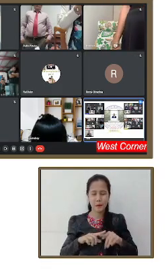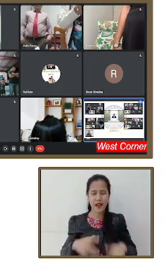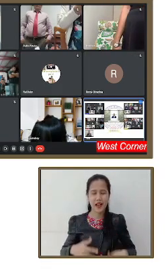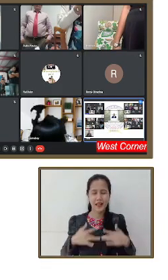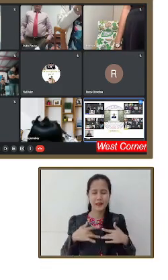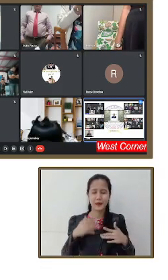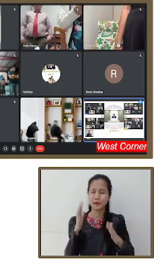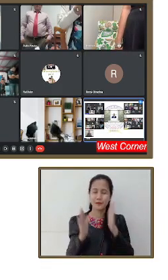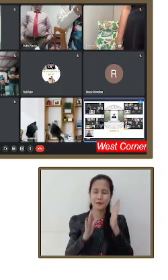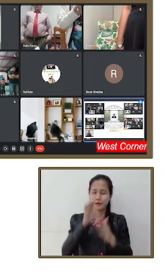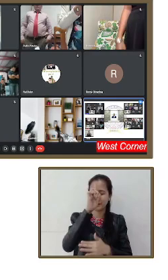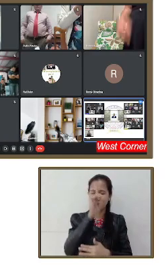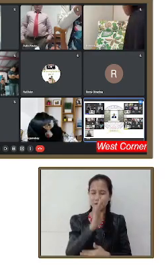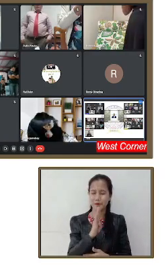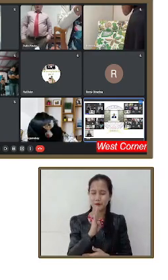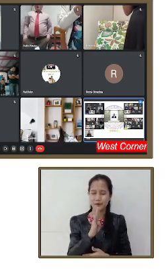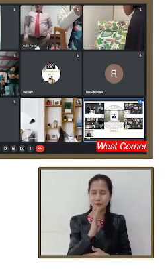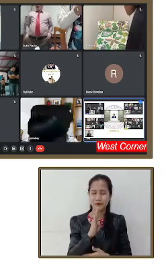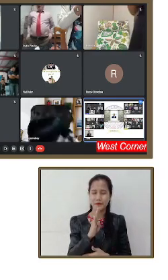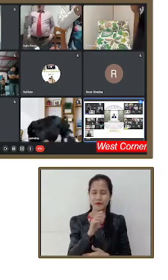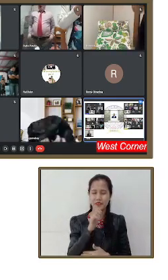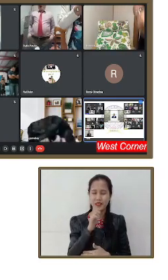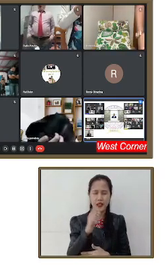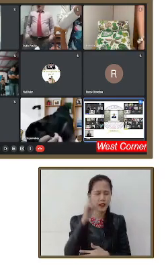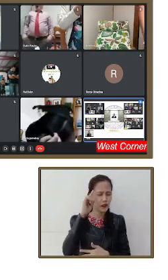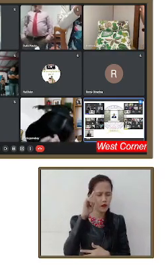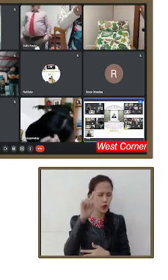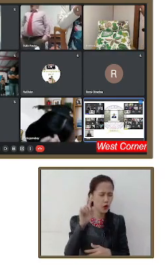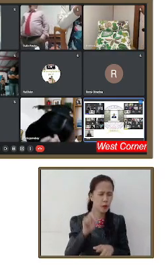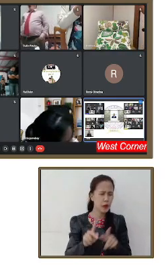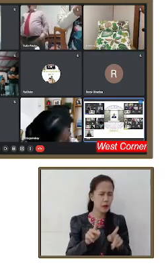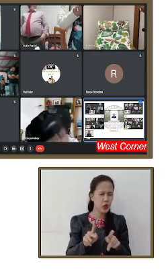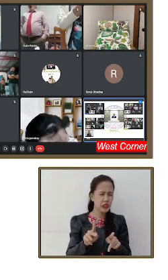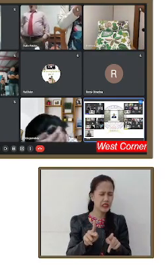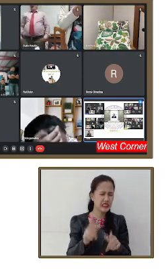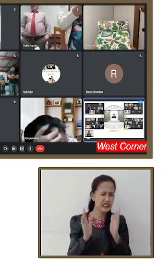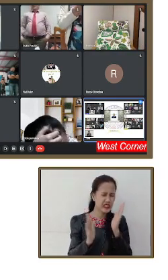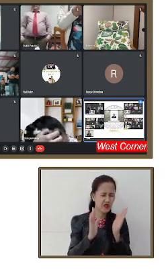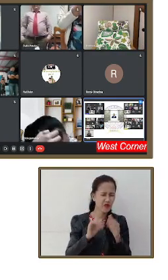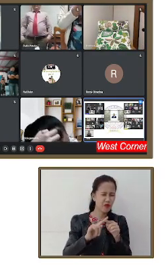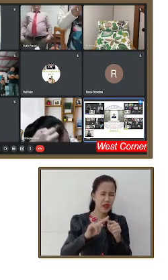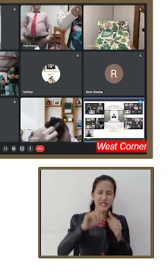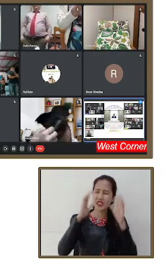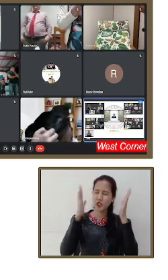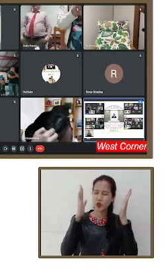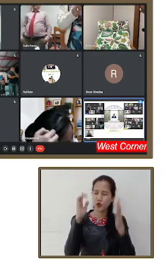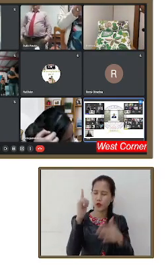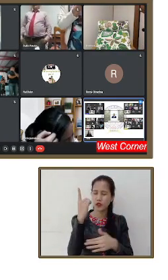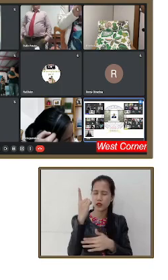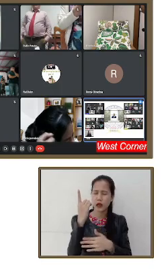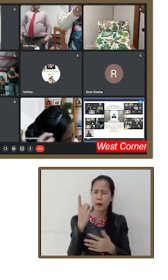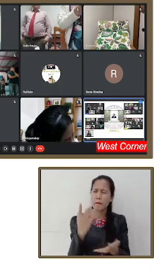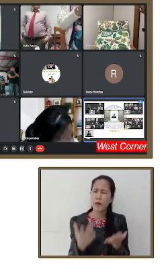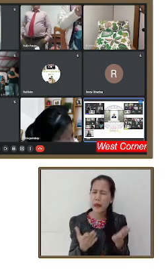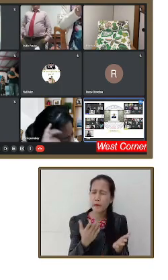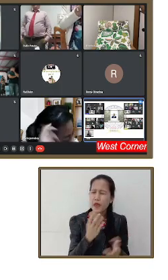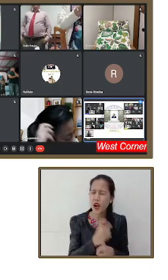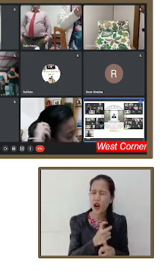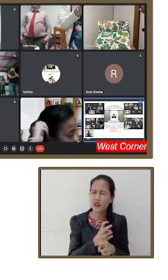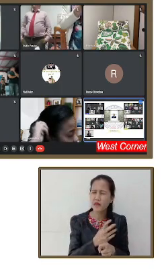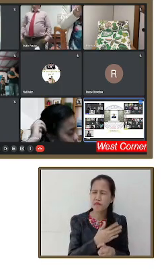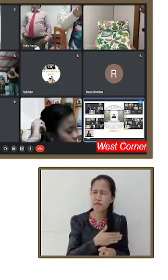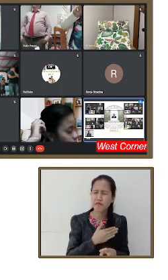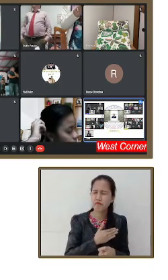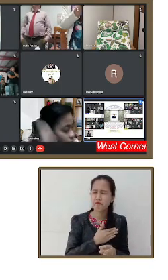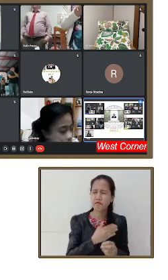sa inyo at hindi po sa tao Panginoon. Hindi po namin pwedeng mahirap pong i-please ang tao Panginoon. Kami man ay gumawa